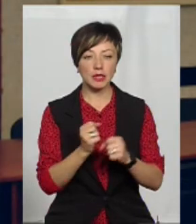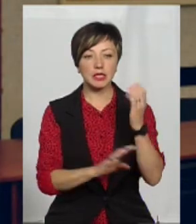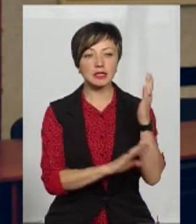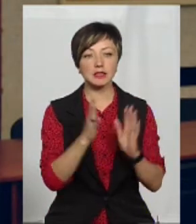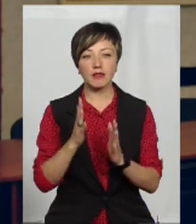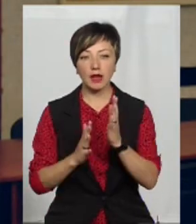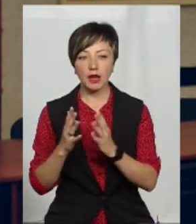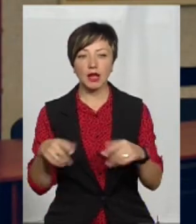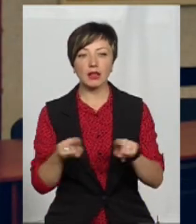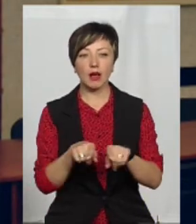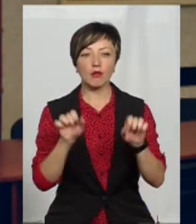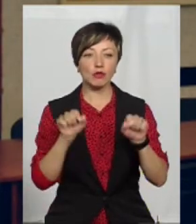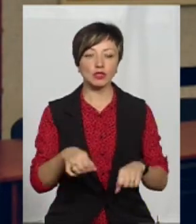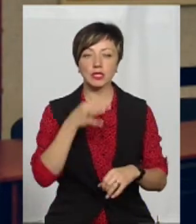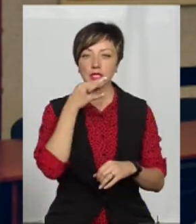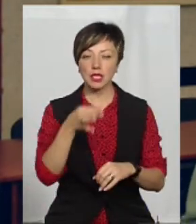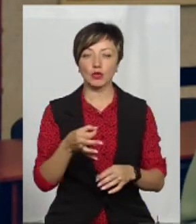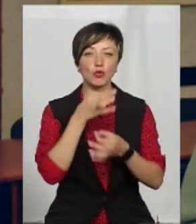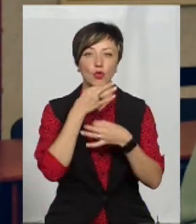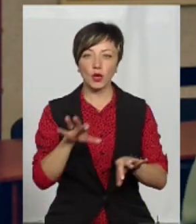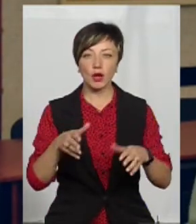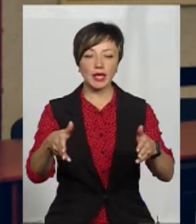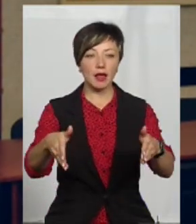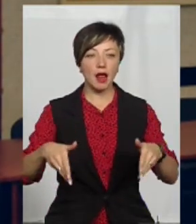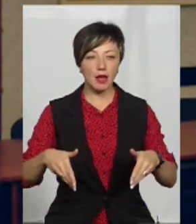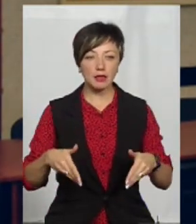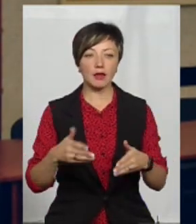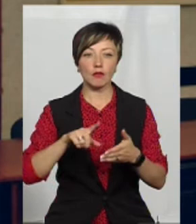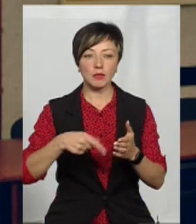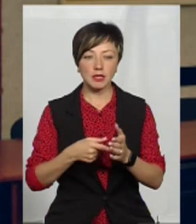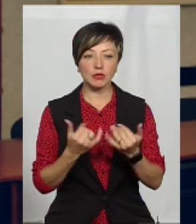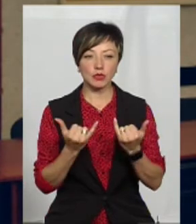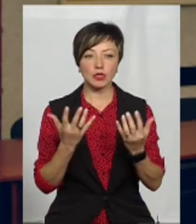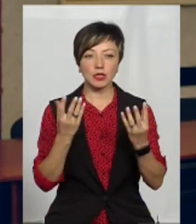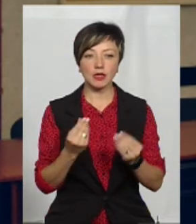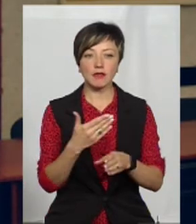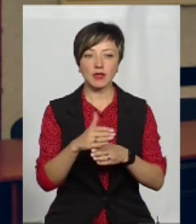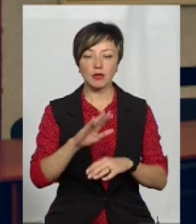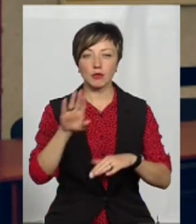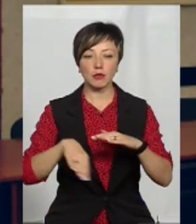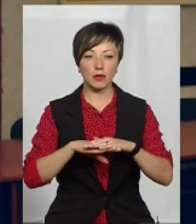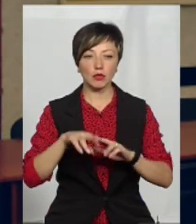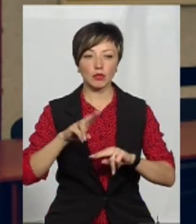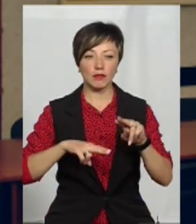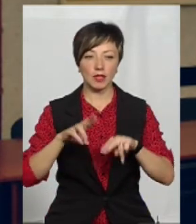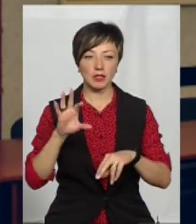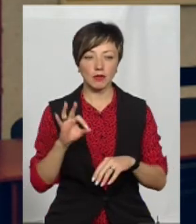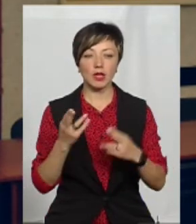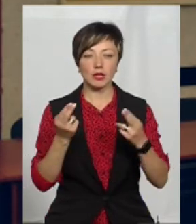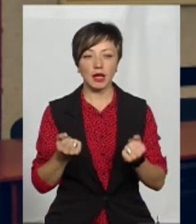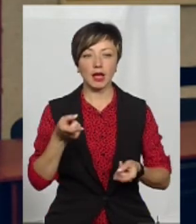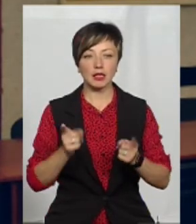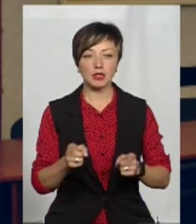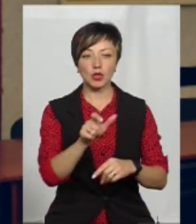принципі, так можна сказати щодо будь-якої ділянки, яка в місті на сьогодні виділена під будівництво. Да, дійсно,